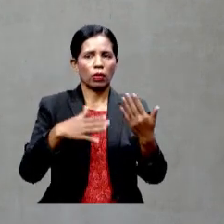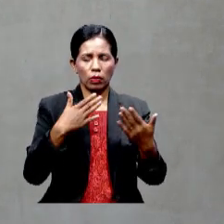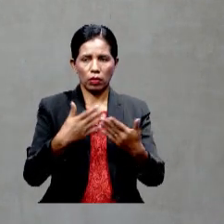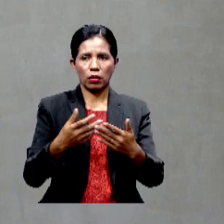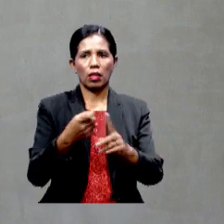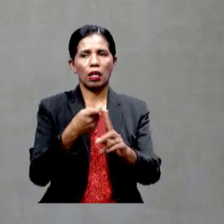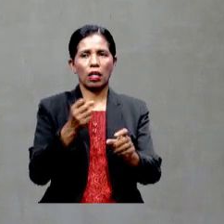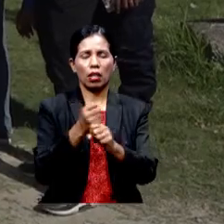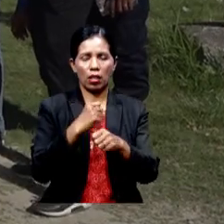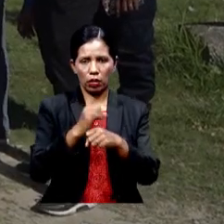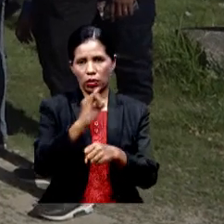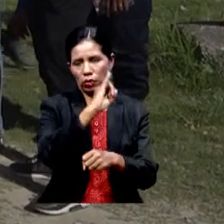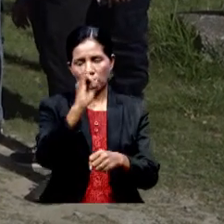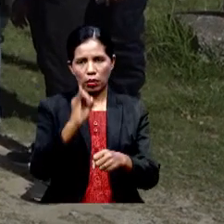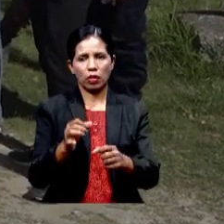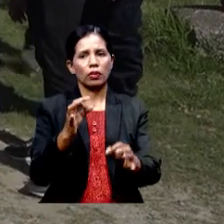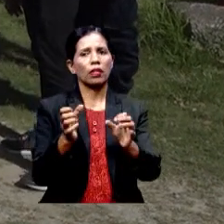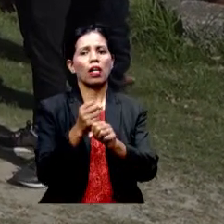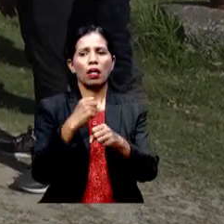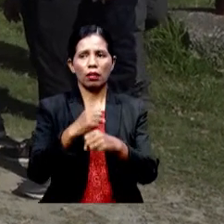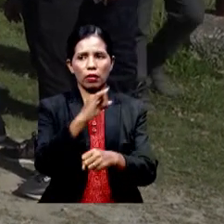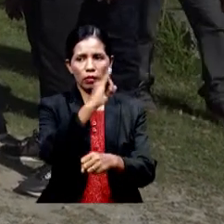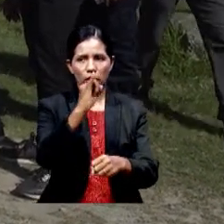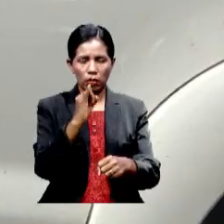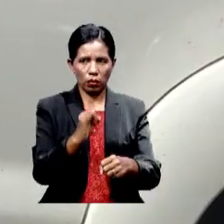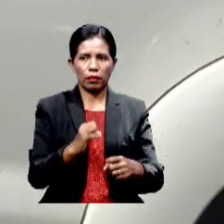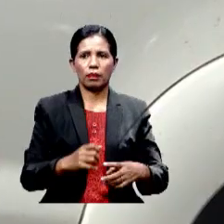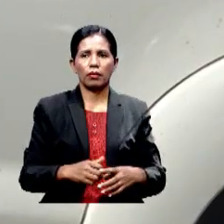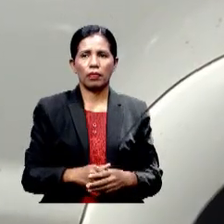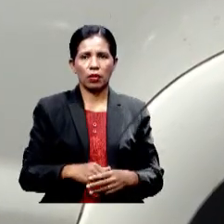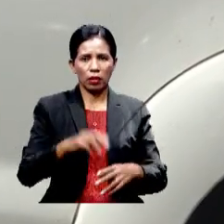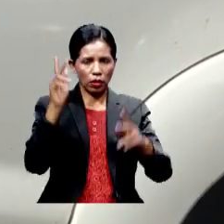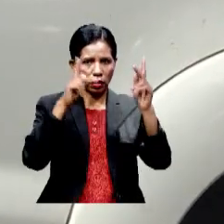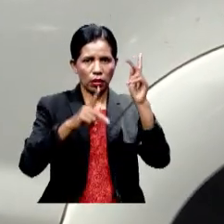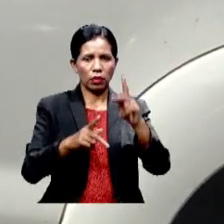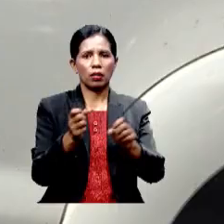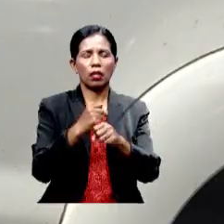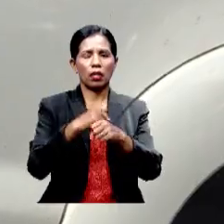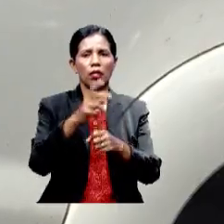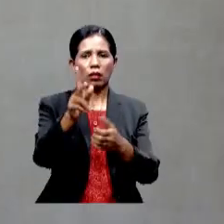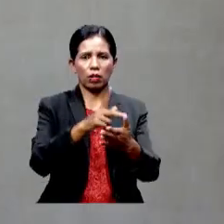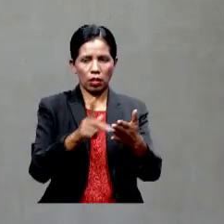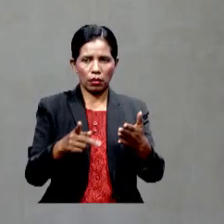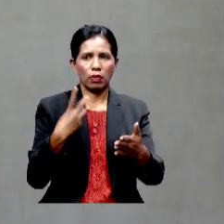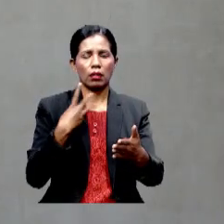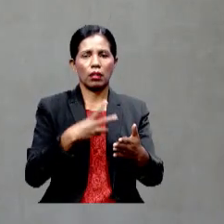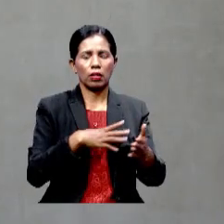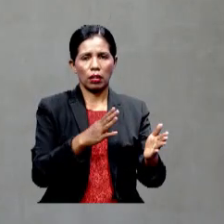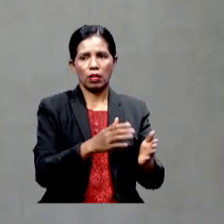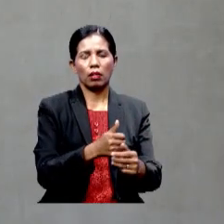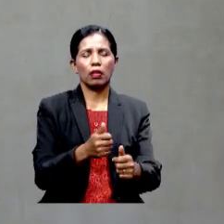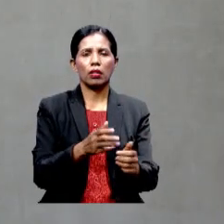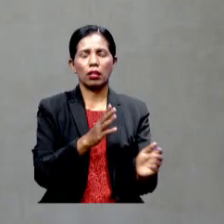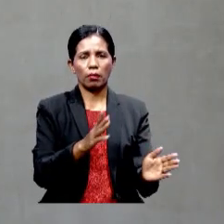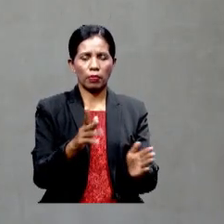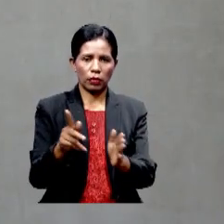halo identifikasi asaun. Kuanu halo identifikasi asaun kasu ni bemak ni komete krimi ita prosesa. Ita